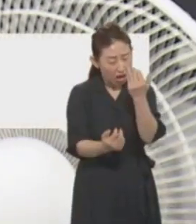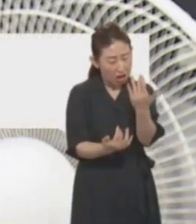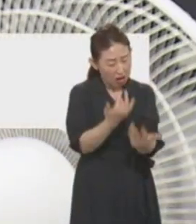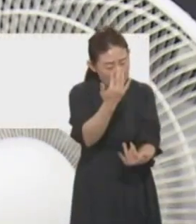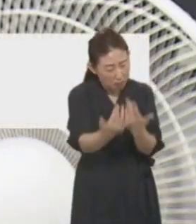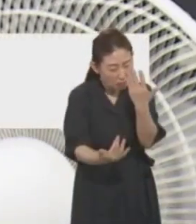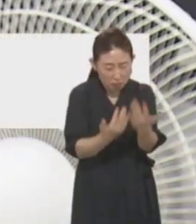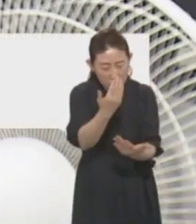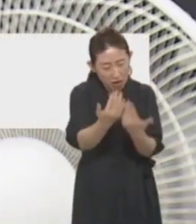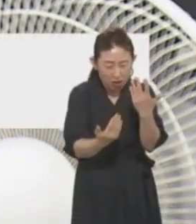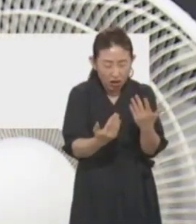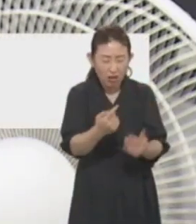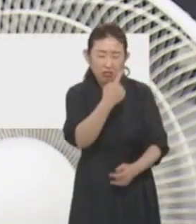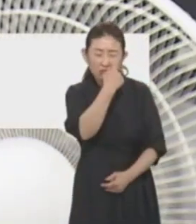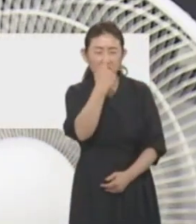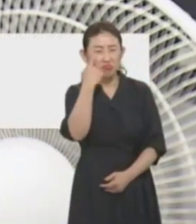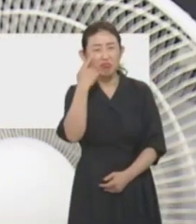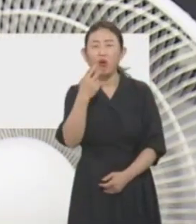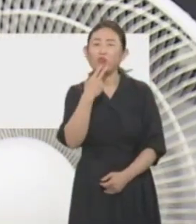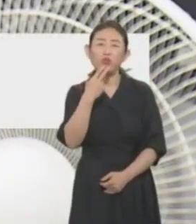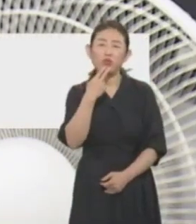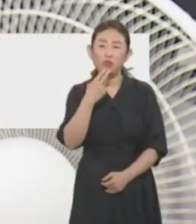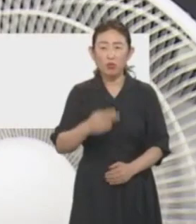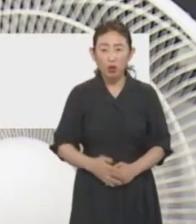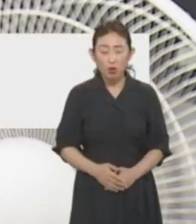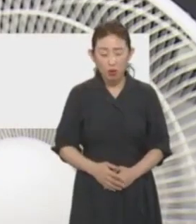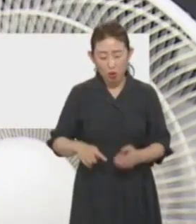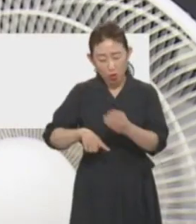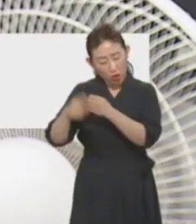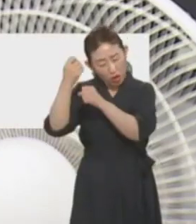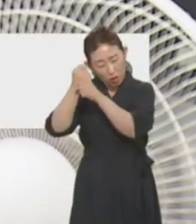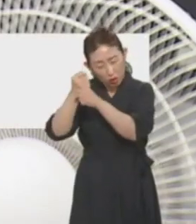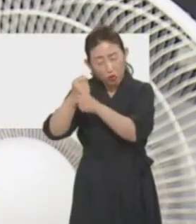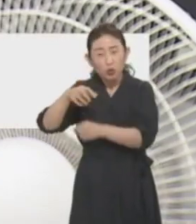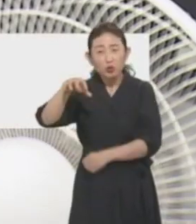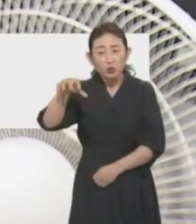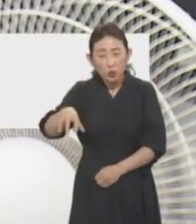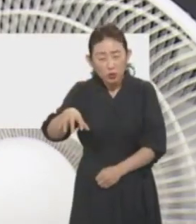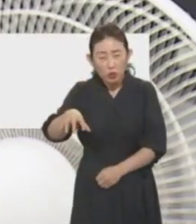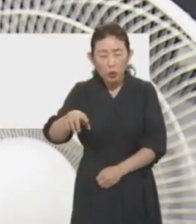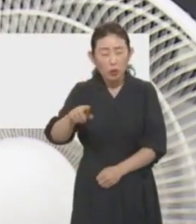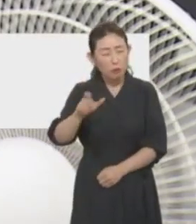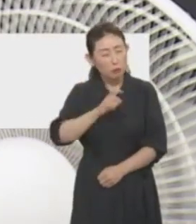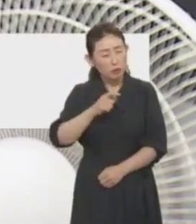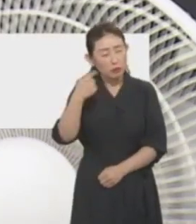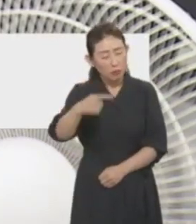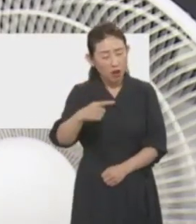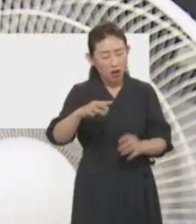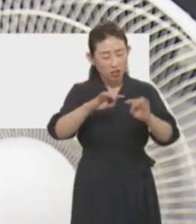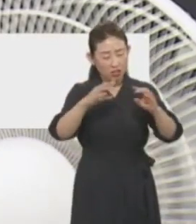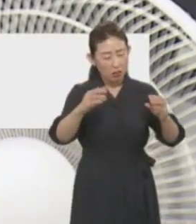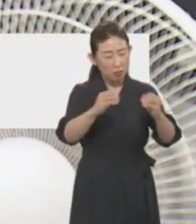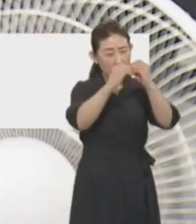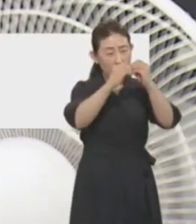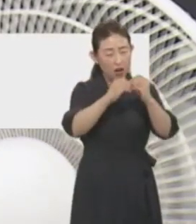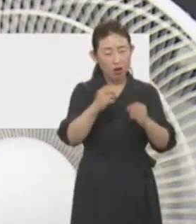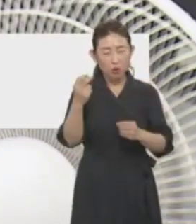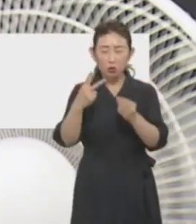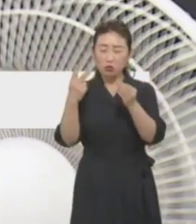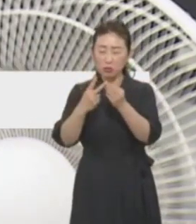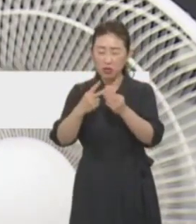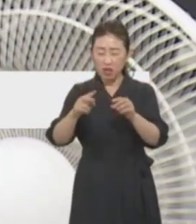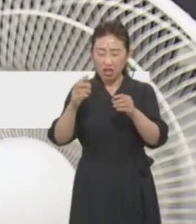전형적인 그 소견 보이지 않고 오히려 국과수에서도 이제 전기 합선이나 스팀 배관의 추계에